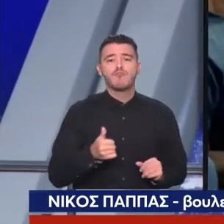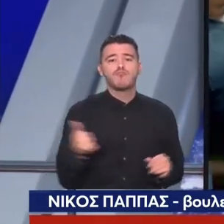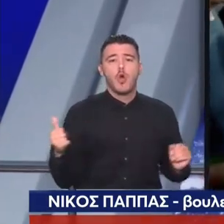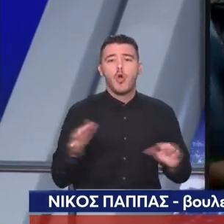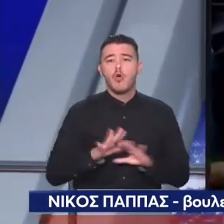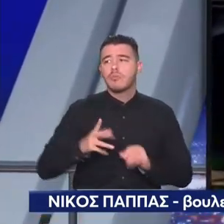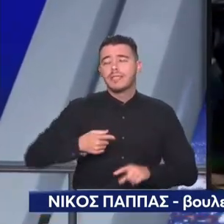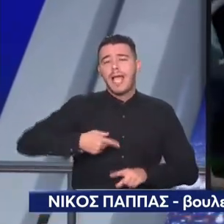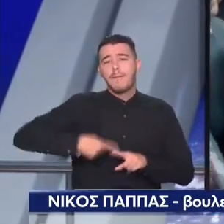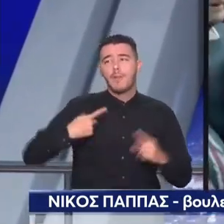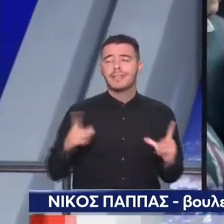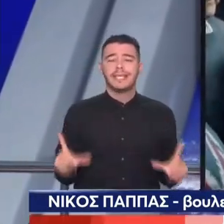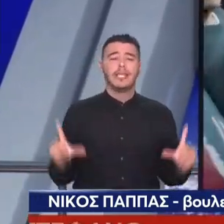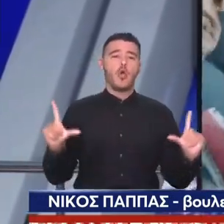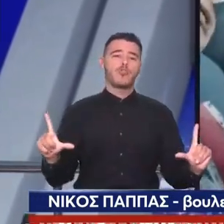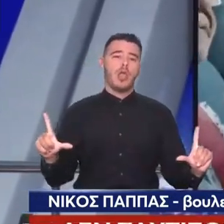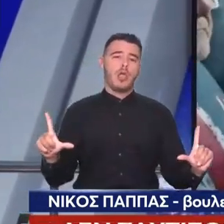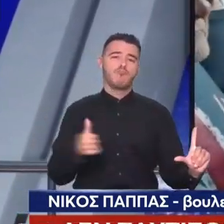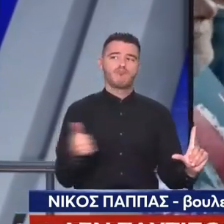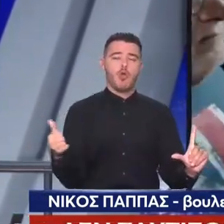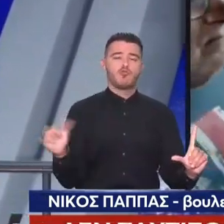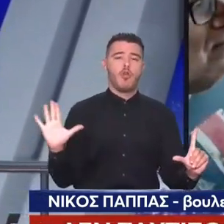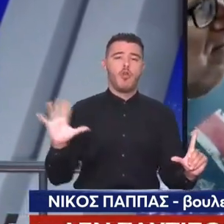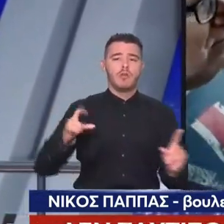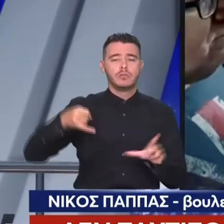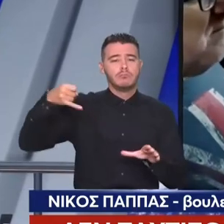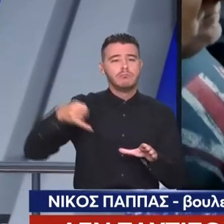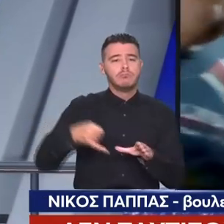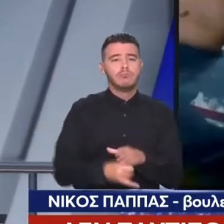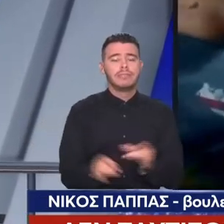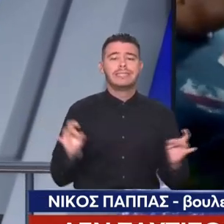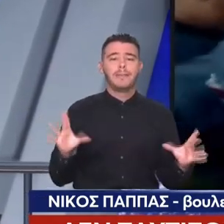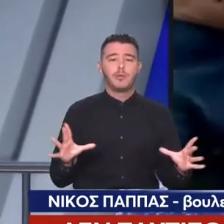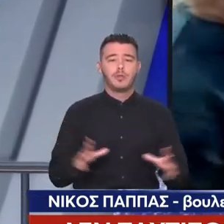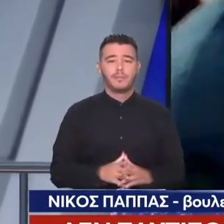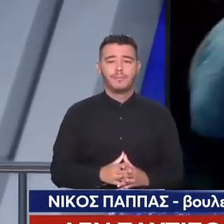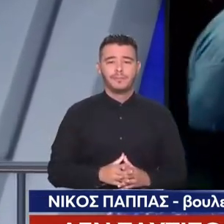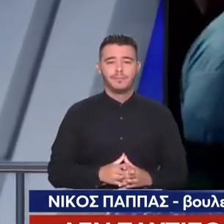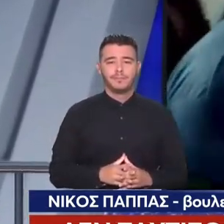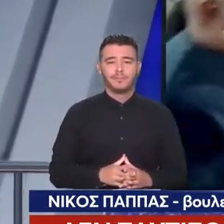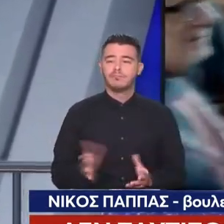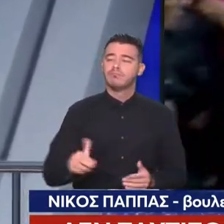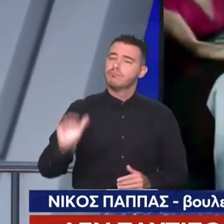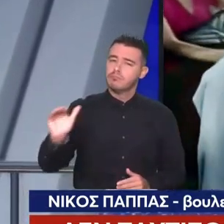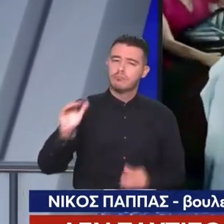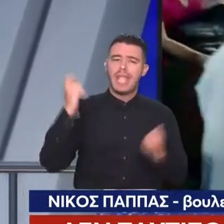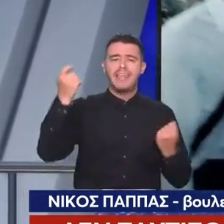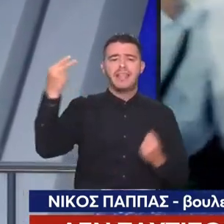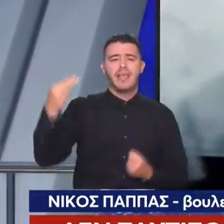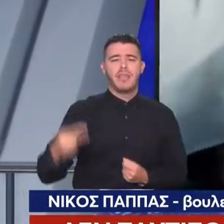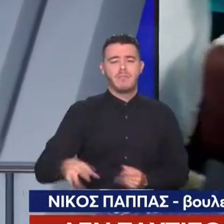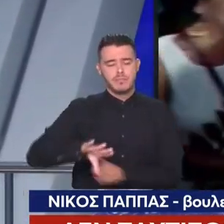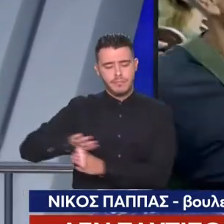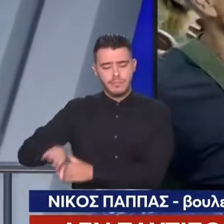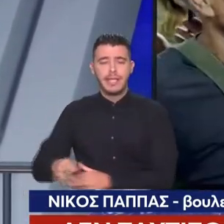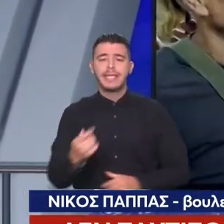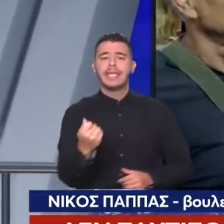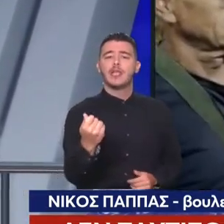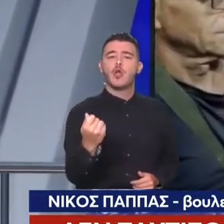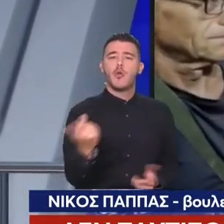πολιτική. Θα διαφωνήσω. Δηλαδή, ωραία, να διαφωνήσετε. Σας ρώτησα για τα εθνικά. Να σας ρωτήσω τη θέση του για την οικονομία. Να σας ρωτήσω